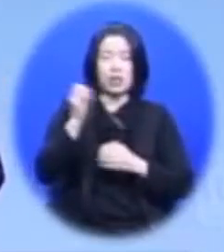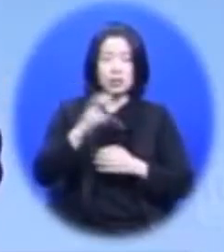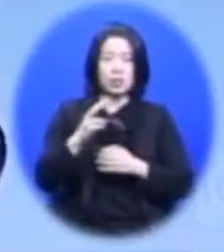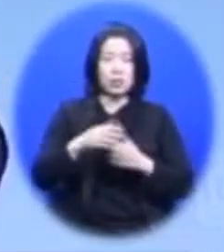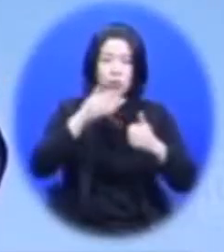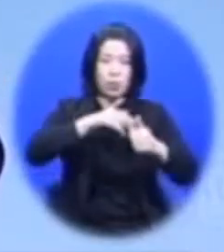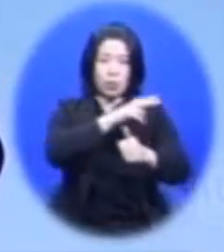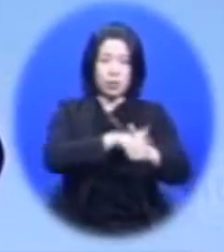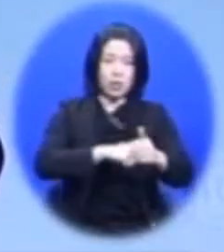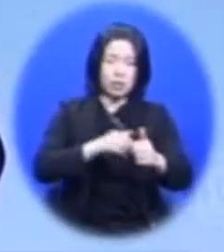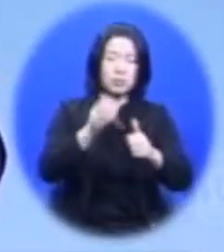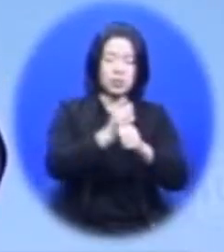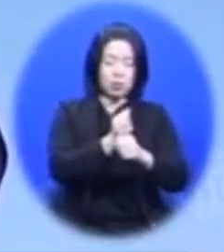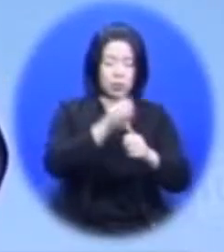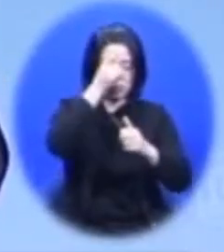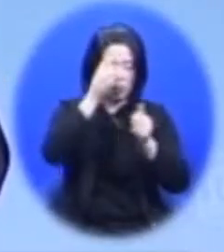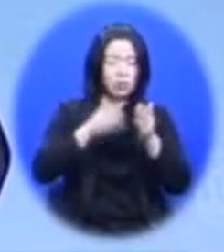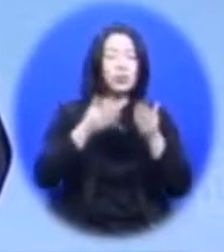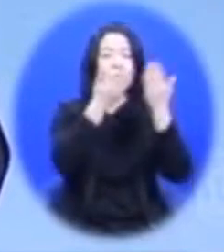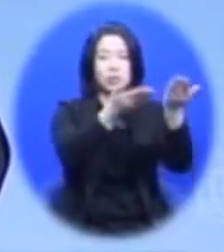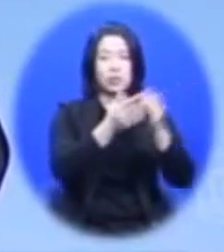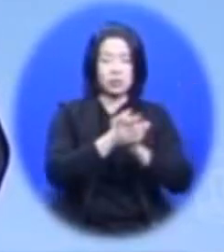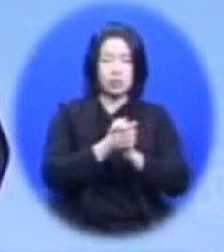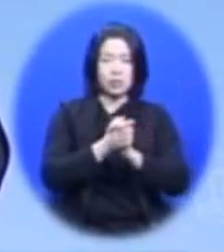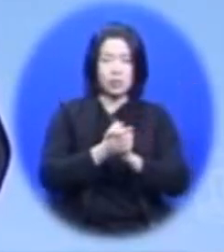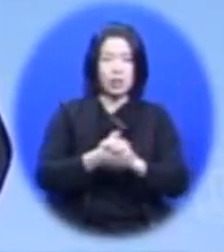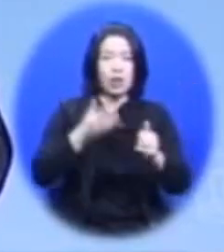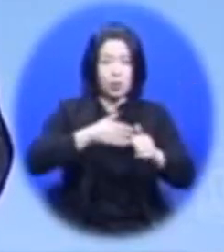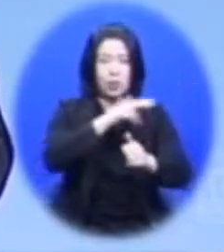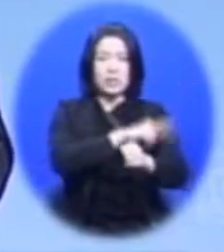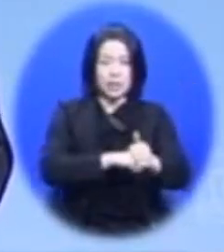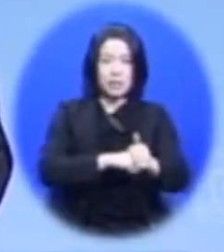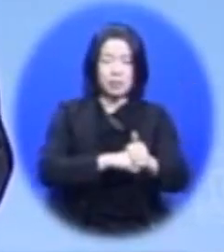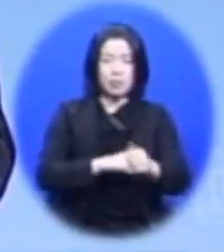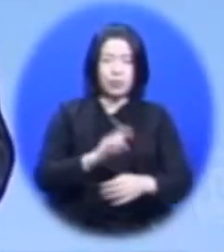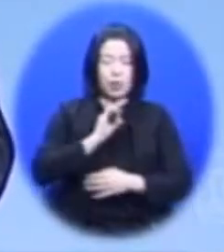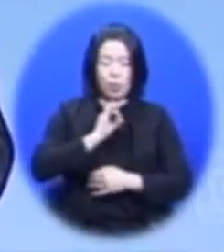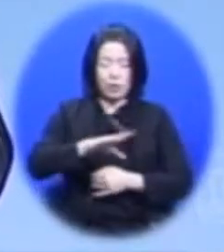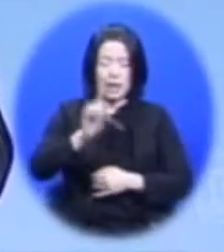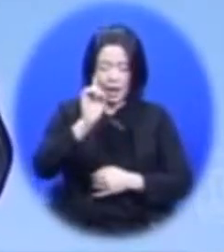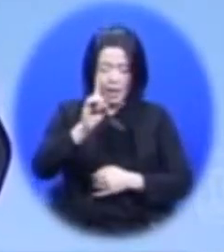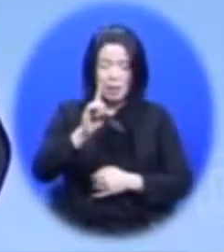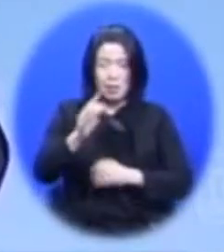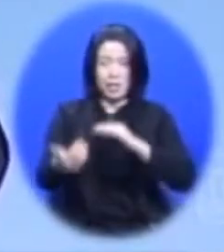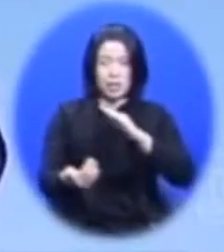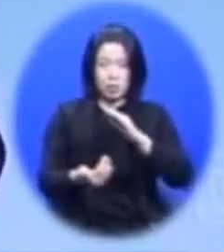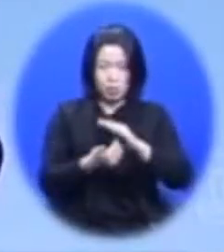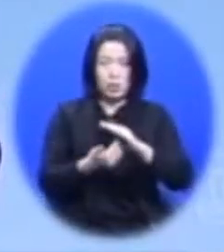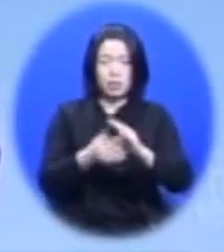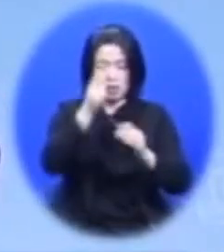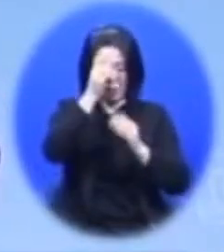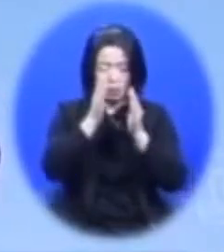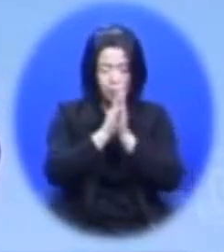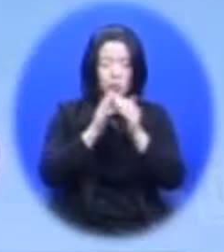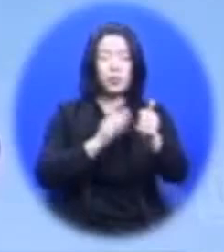권사님을 붙들고 기도했어요. 권사님, 그냥 오직 하나만 이루어지기를 기도하세요. 권사님